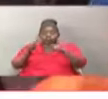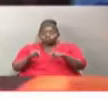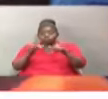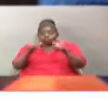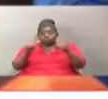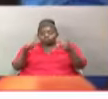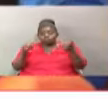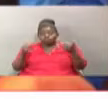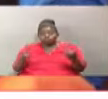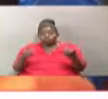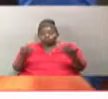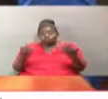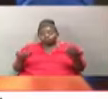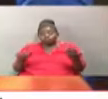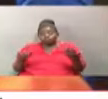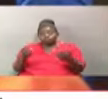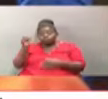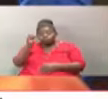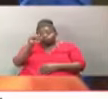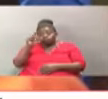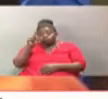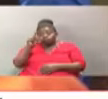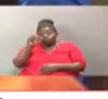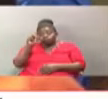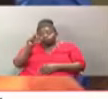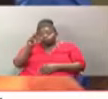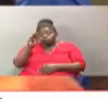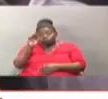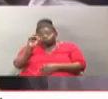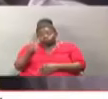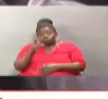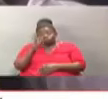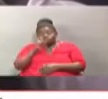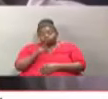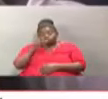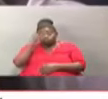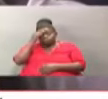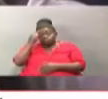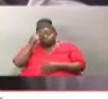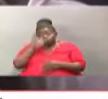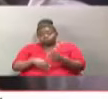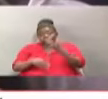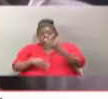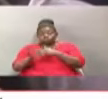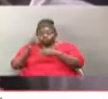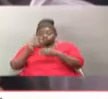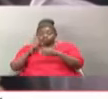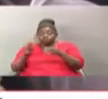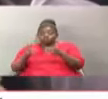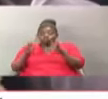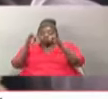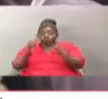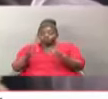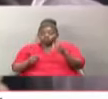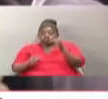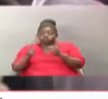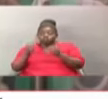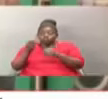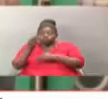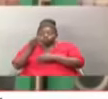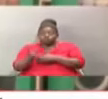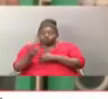ebyo nga bityo Sheikh Muhammad Sikabembe omuzikiti gw'embuya alabudde abasiraamu nga Allah bajja okubajjako emmaali gye balina singa tebakole